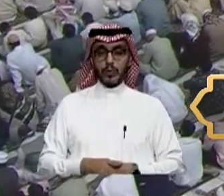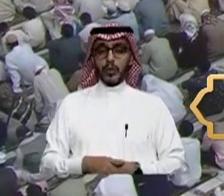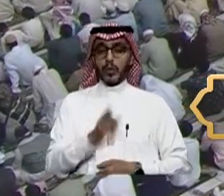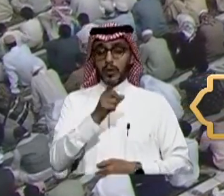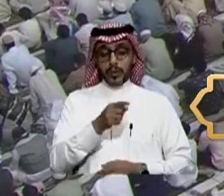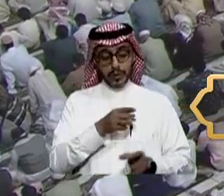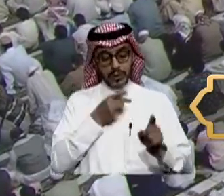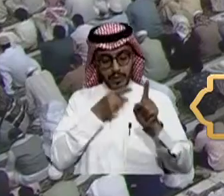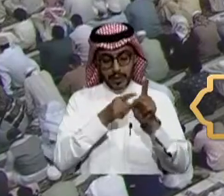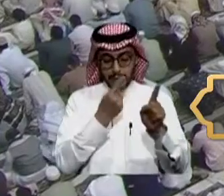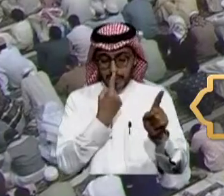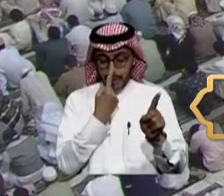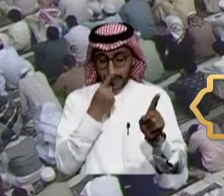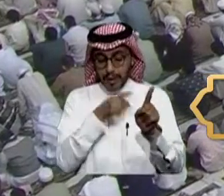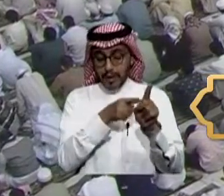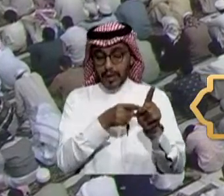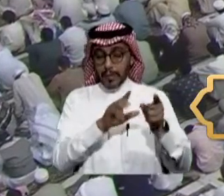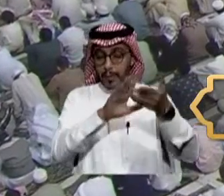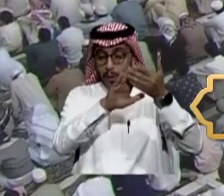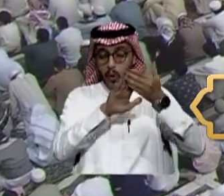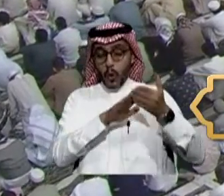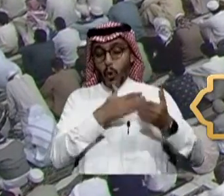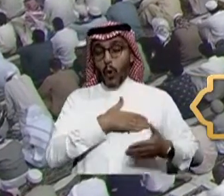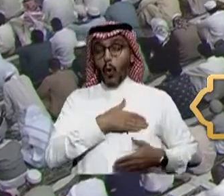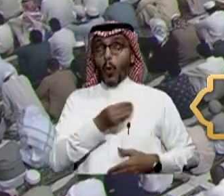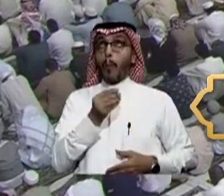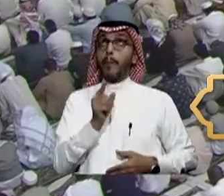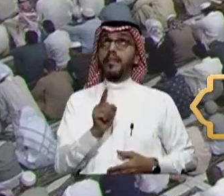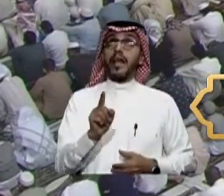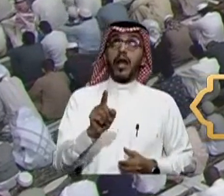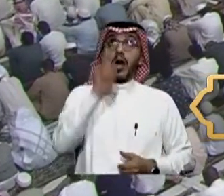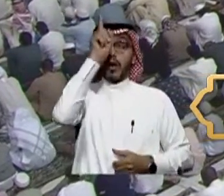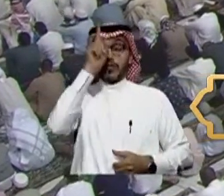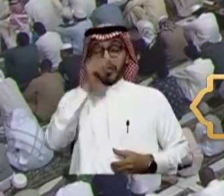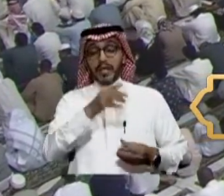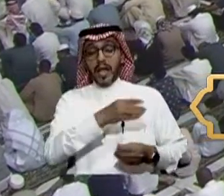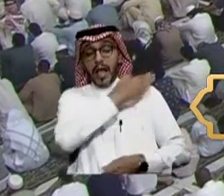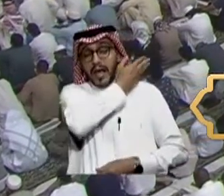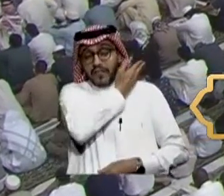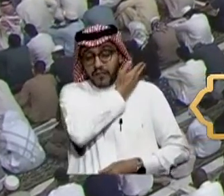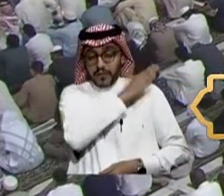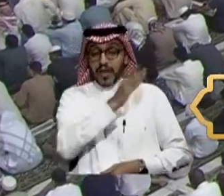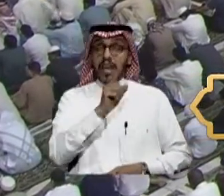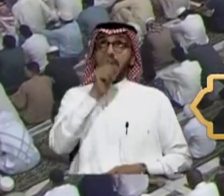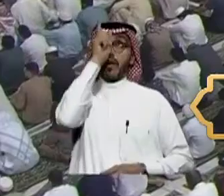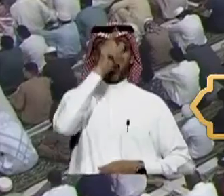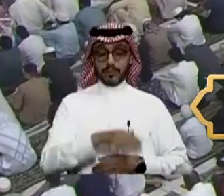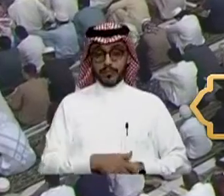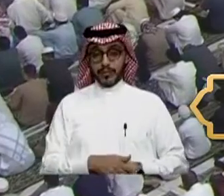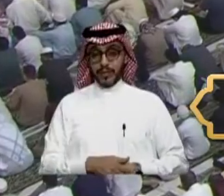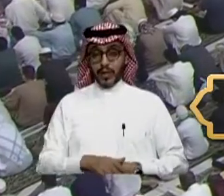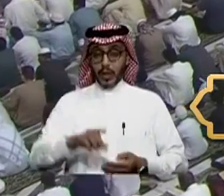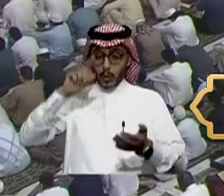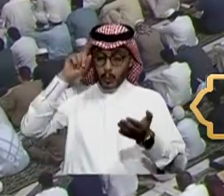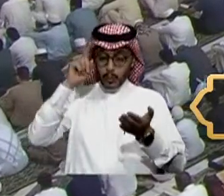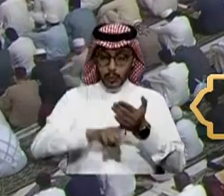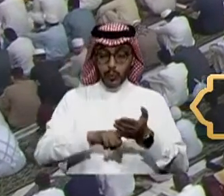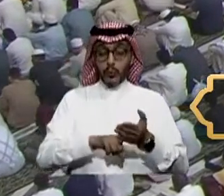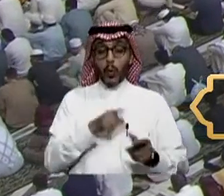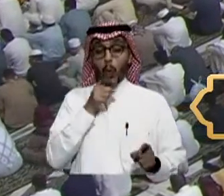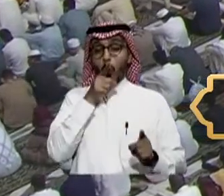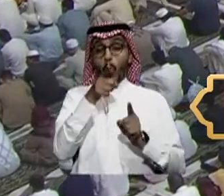وفي اتباعه نيل محبه الله ومغفره ومغفره قل ان